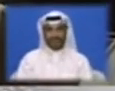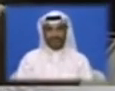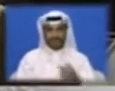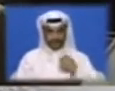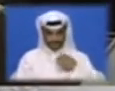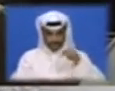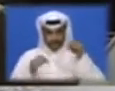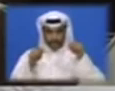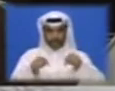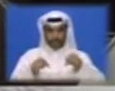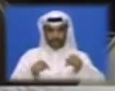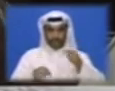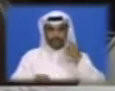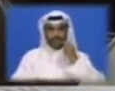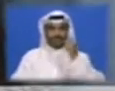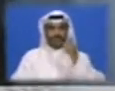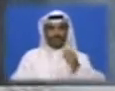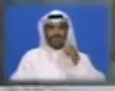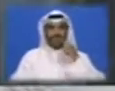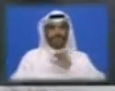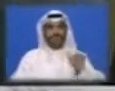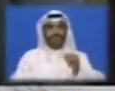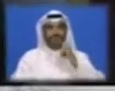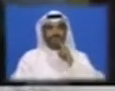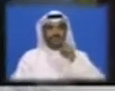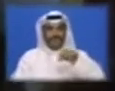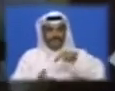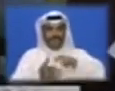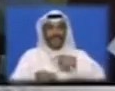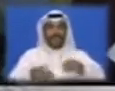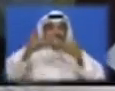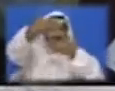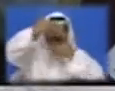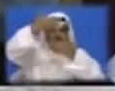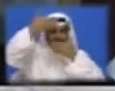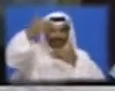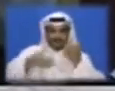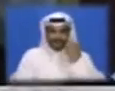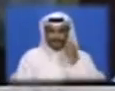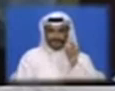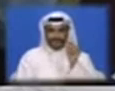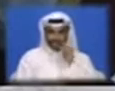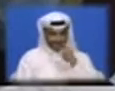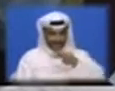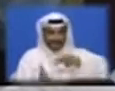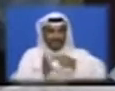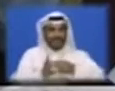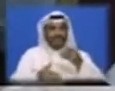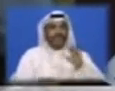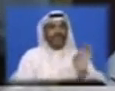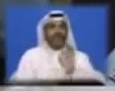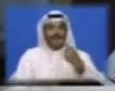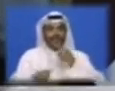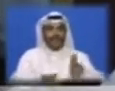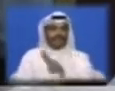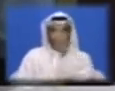التقينا اليوم بمعالي رئيس مجلس النواب المغربي الشقيق،